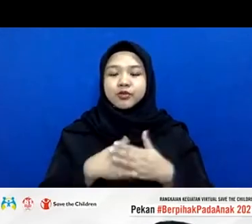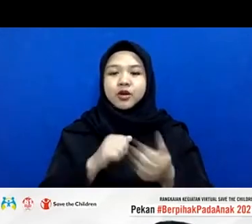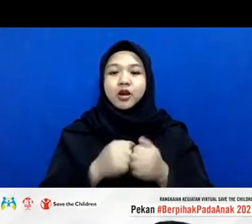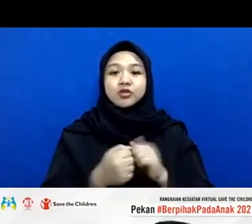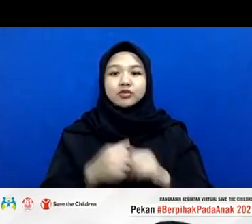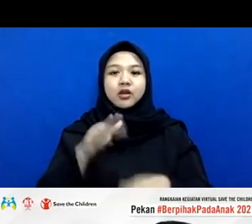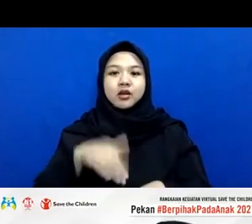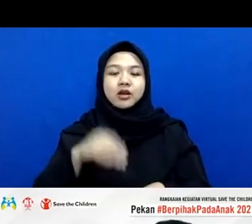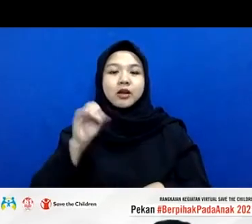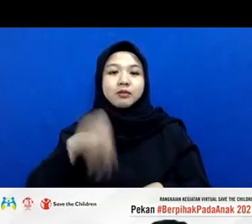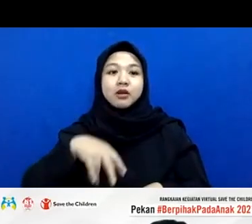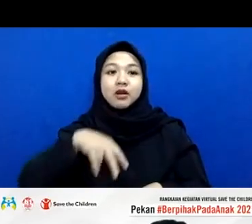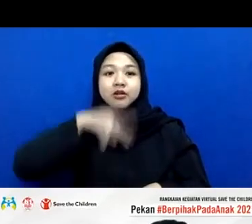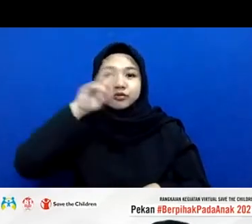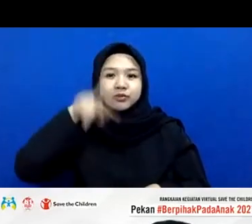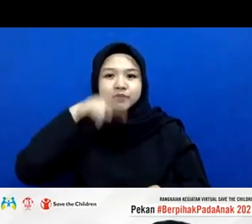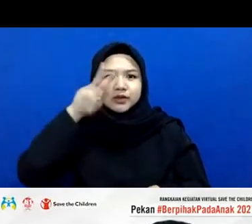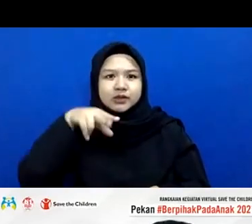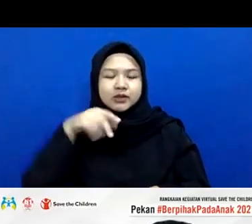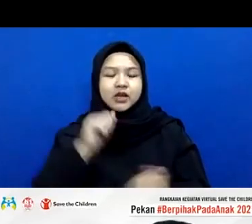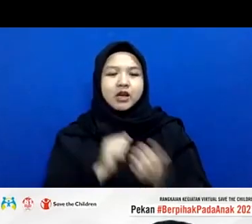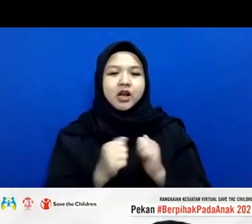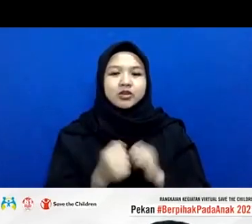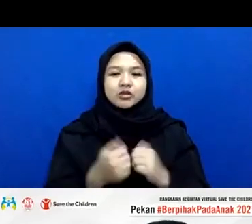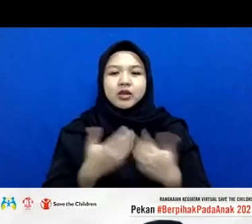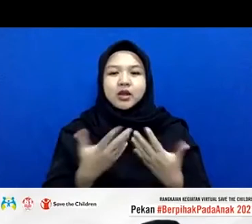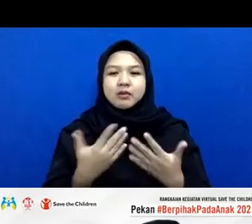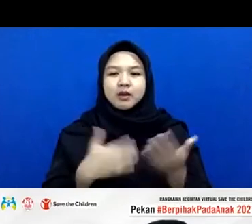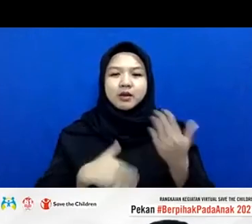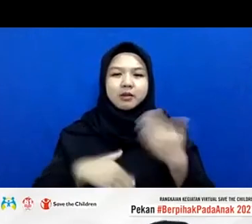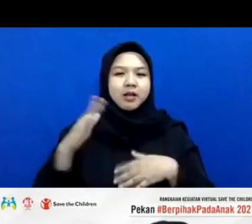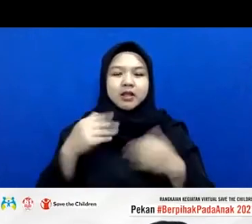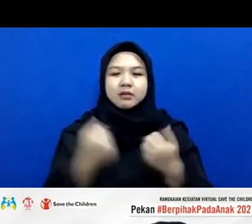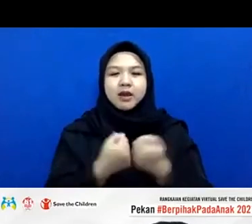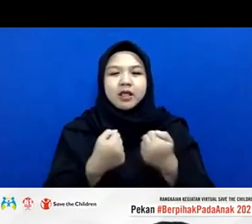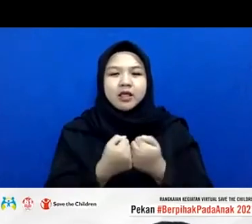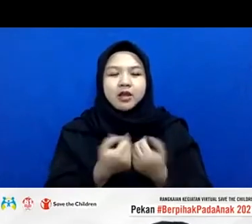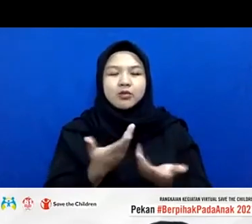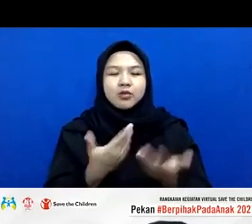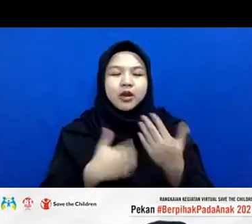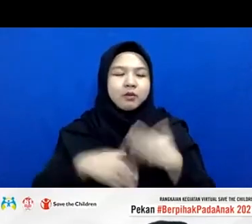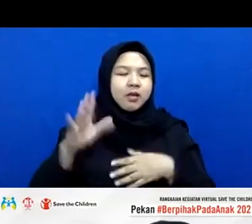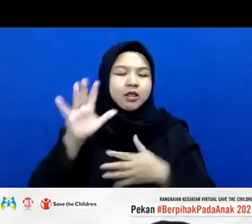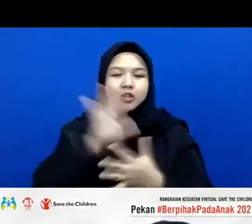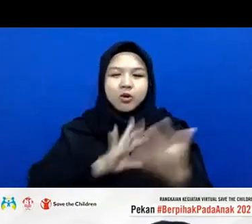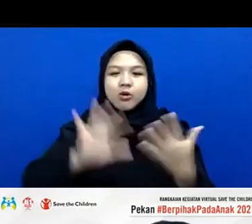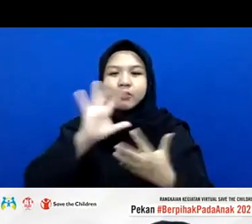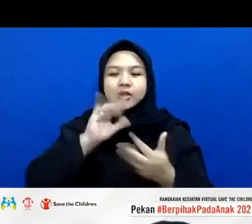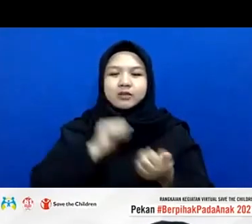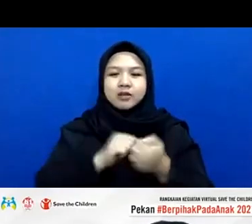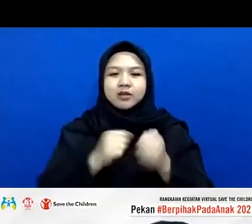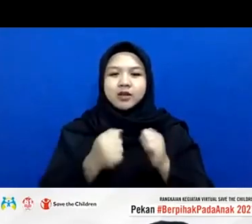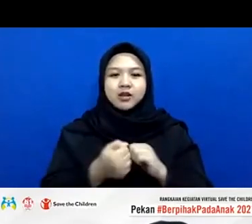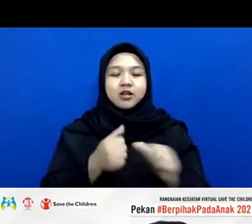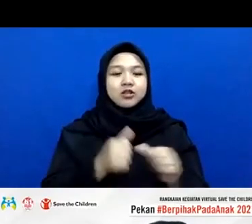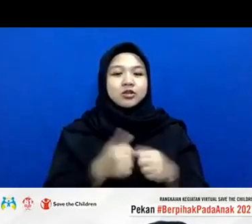pernah disupervisi, kasus apa yang paling menantang atau mungkin yang paling kompleks masalahnya dan